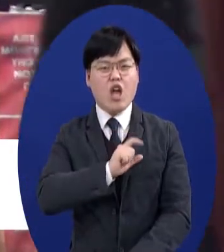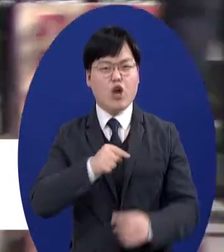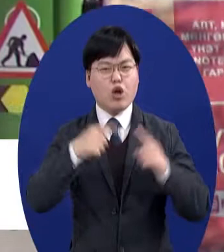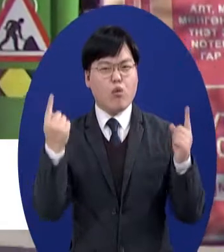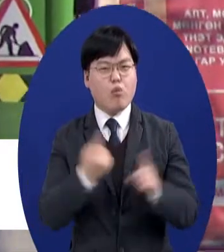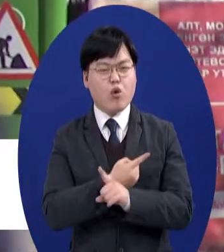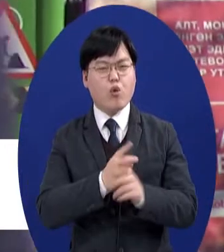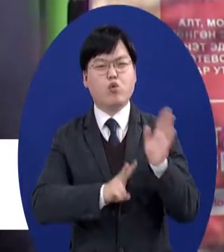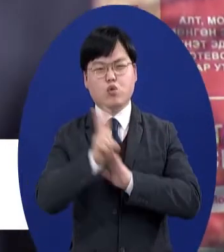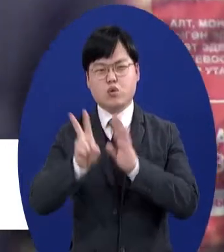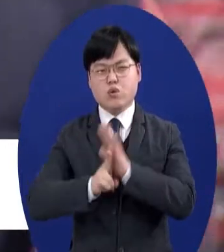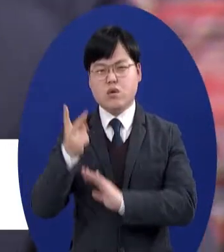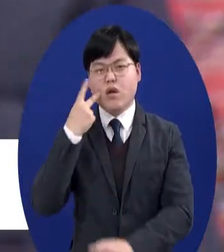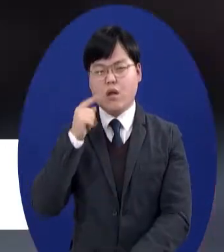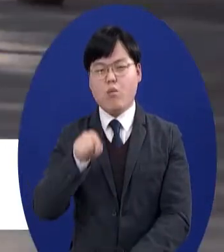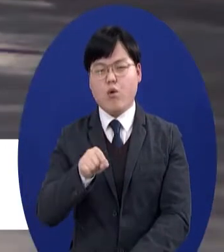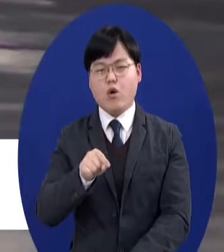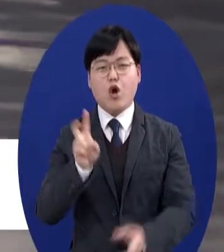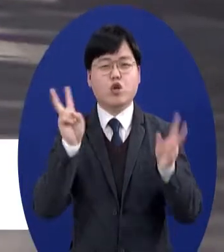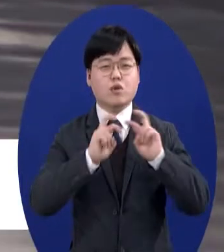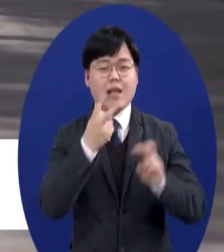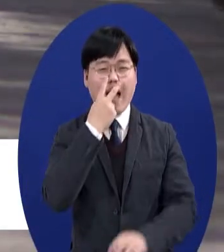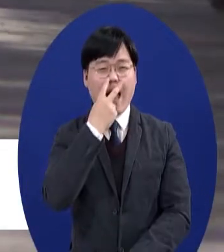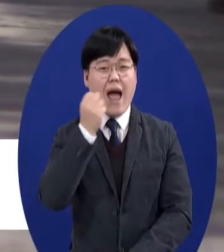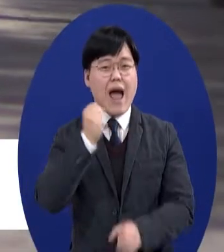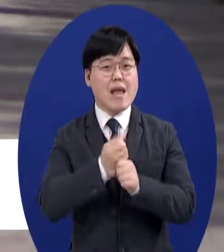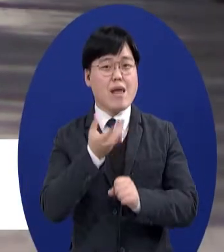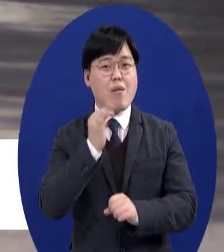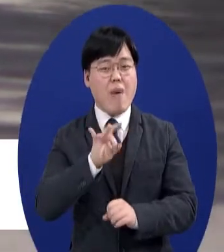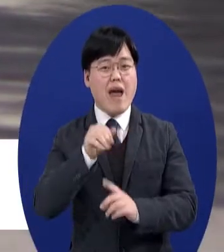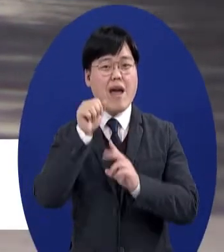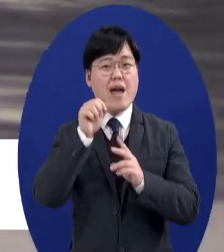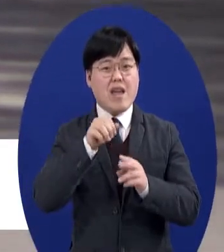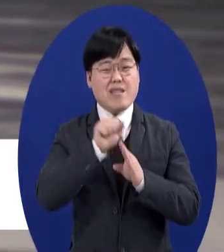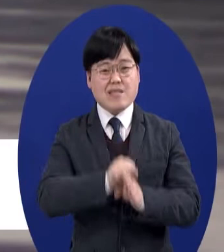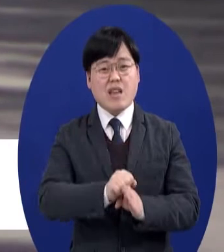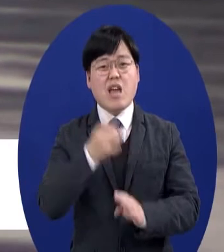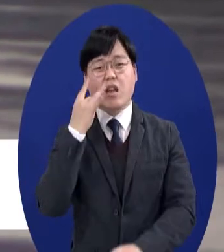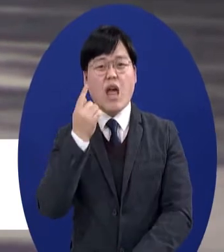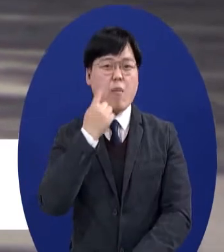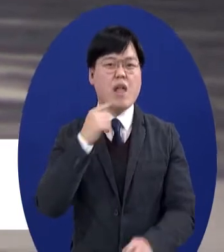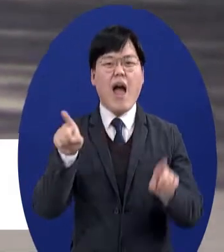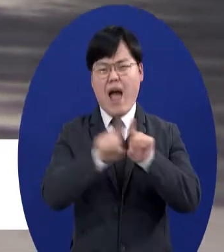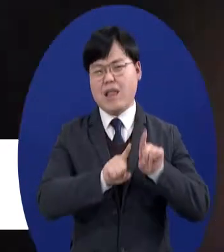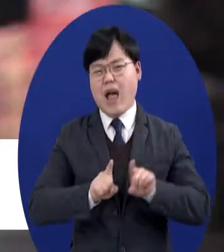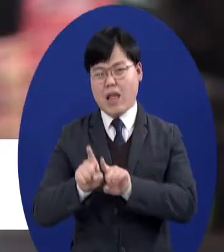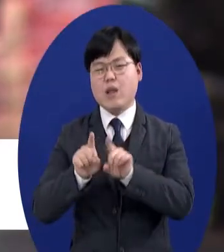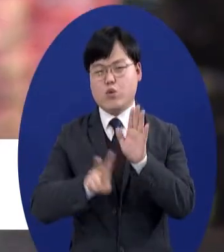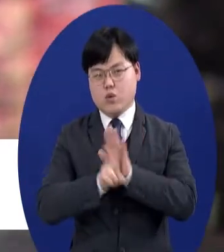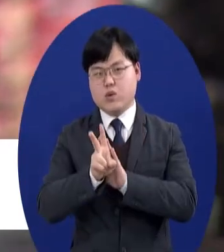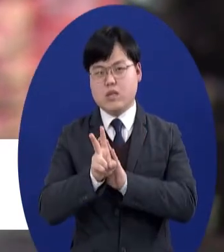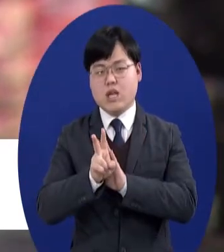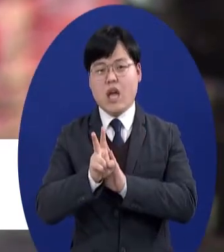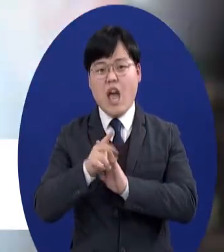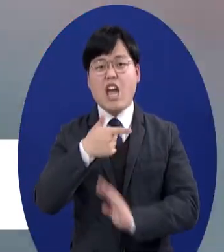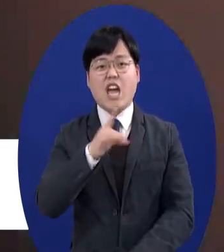үйлдэгцээр байгааг хүний эрхийн комиссийн гишүүд хэллээ. Судалгаагаар харахад ажлын байрны гадуурхал дарамтад эрэгтэй эмэгтэй хүмүүс адил өртдөг байна. Мөн үүнээс гадна